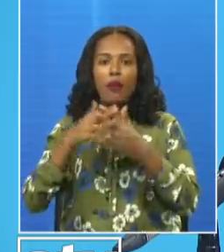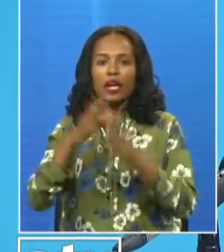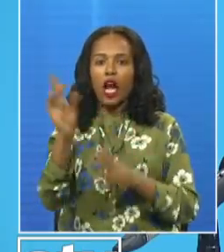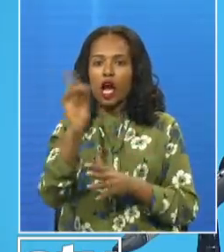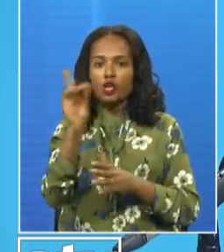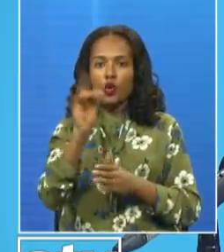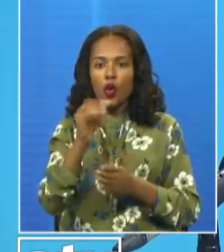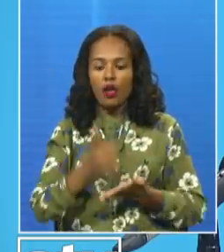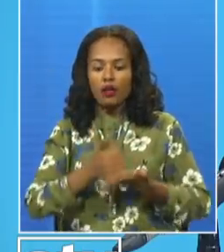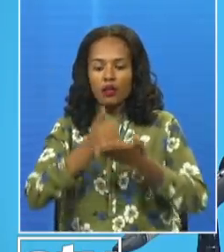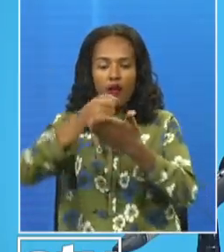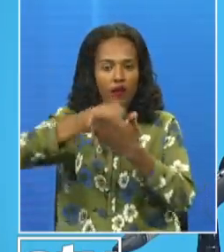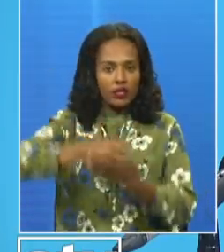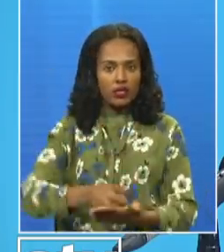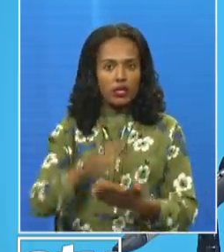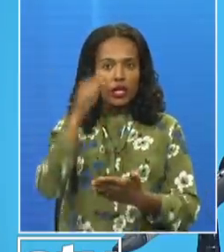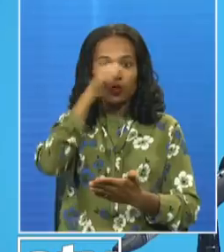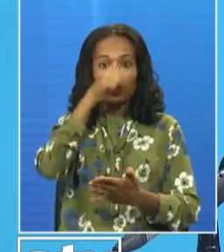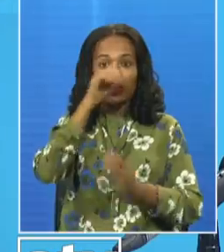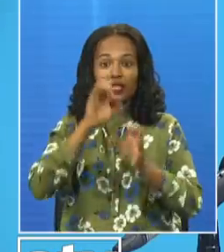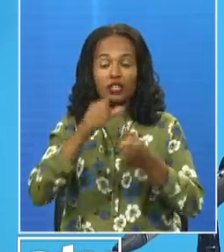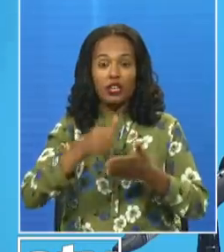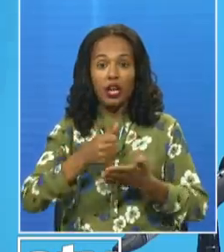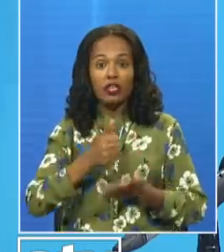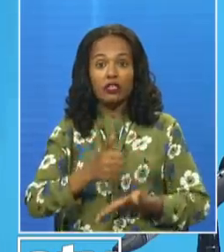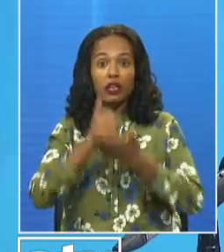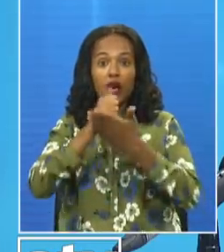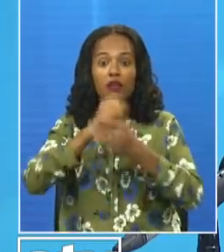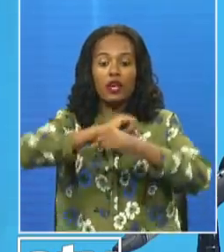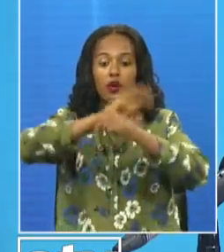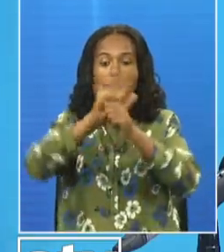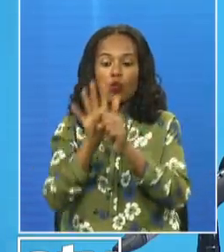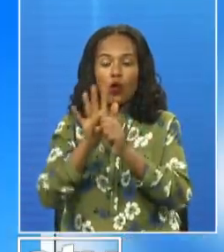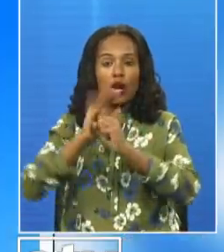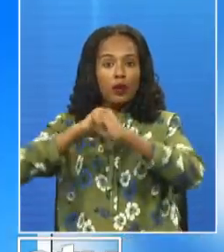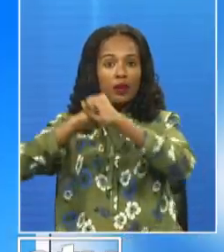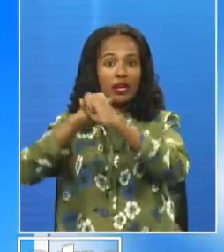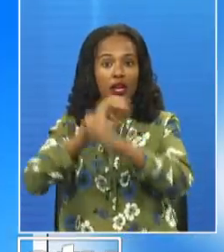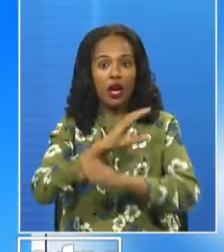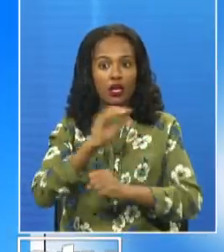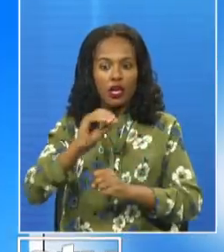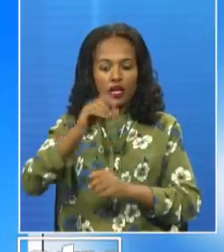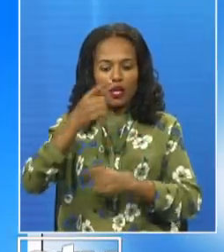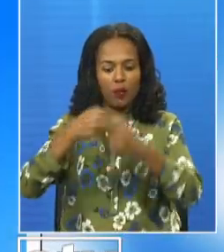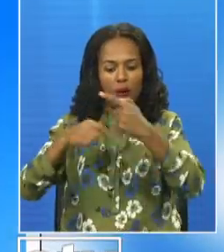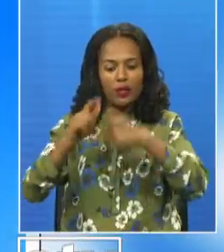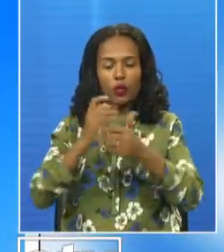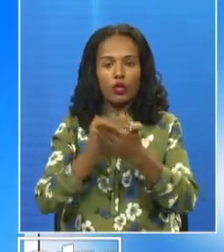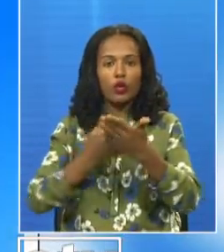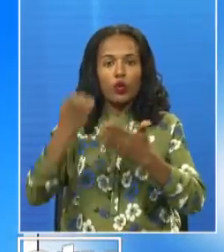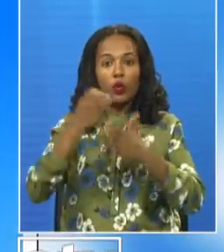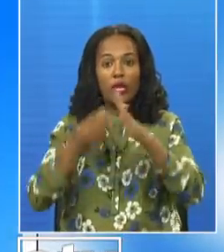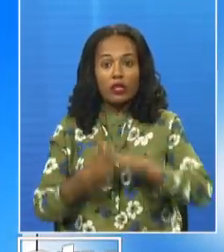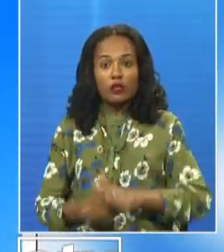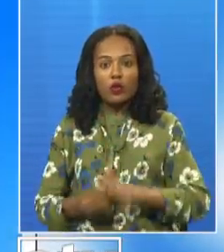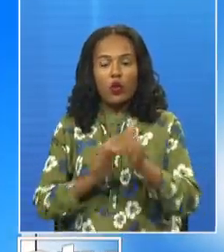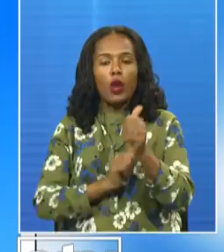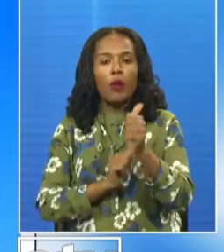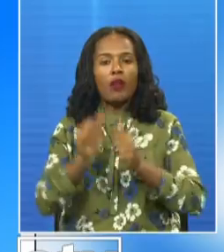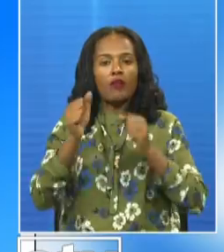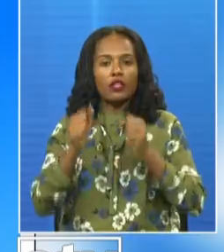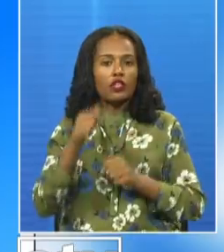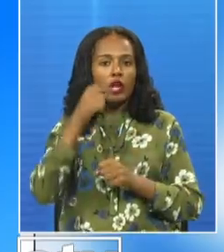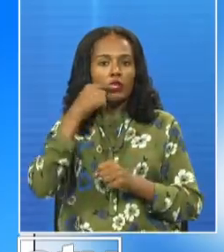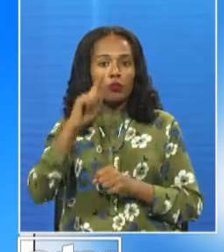ዶላር ድጋፍ አጸደቀ። ኢትዮጵያ የተደረገላት ድጋፍ የኮሮና ቫይረስ ወረርሽኝን ለመከላከልና የሚያስከትለውን ኢኮኖሚያዊ ተጽዕኖ ለመቋቋም ያስችላታል